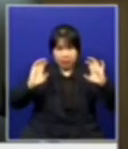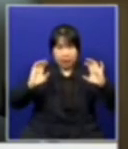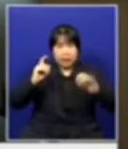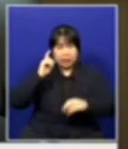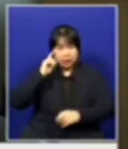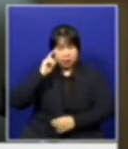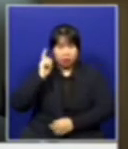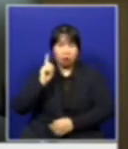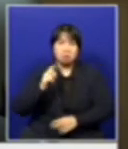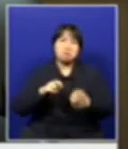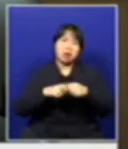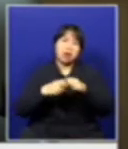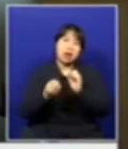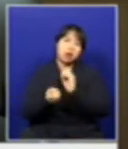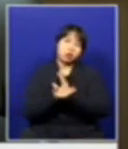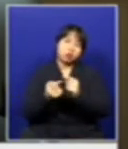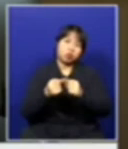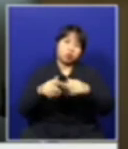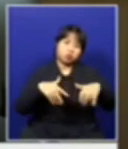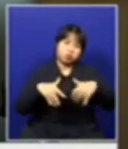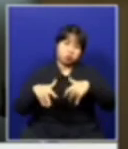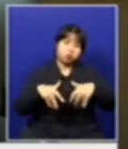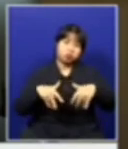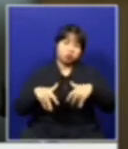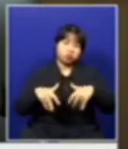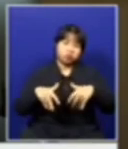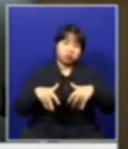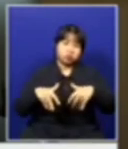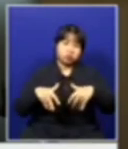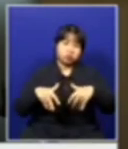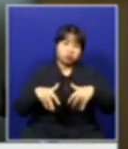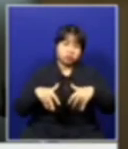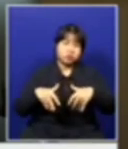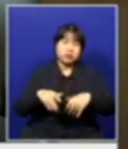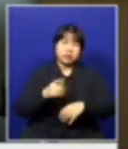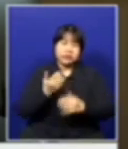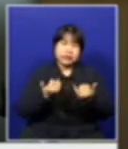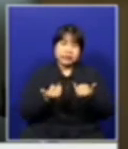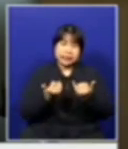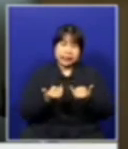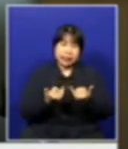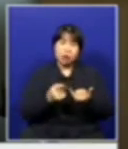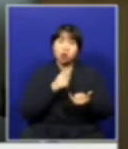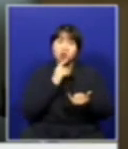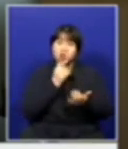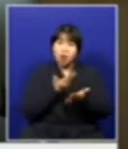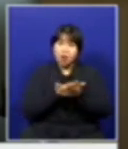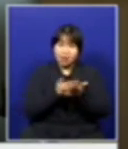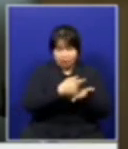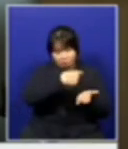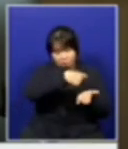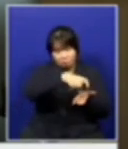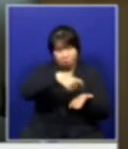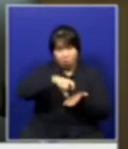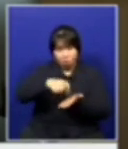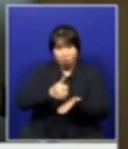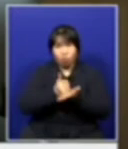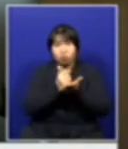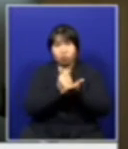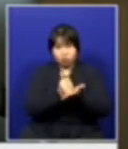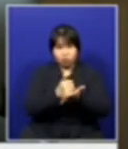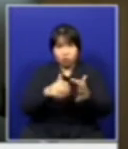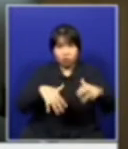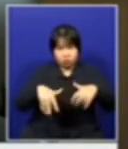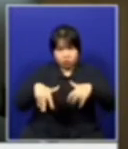ผลกระทบมันก็จะมาตกกับพี่น้องประชาชนนะฮะนอกจากนี้การแจกเงินเยียวยาช่วยเหลือประชาชนเนี่ยฮะ